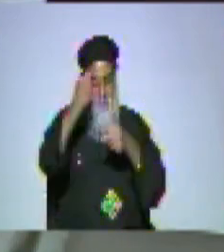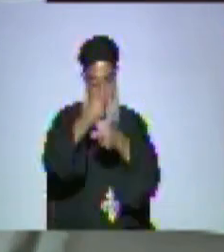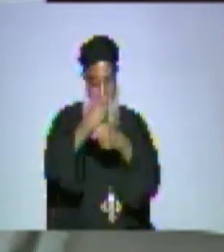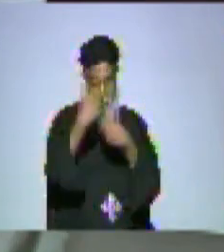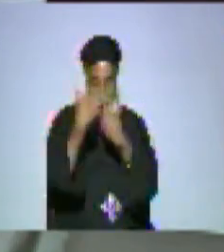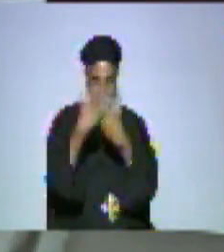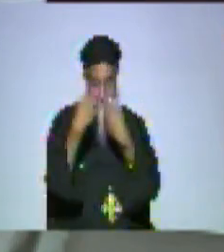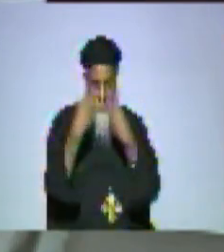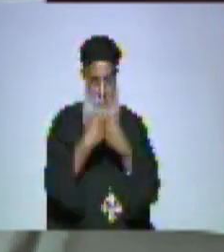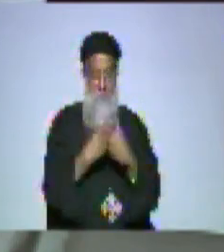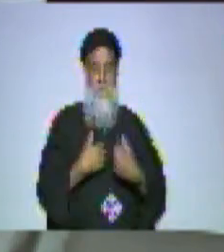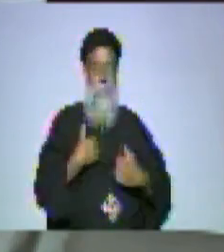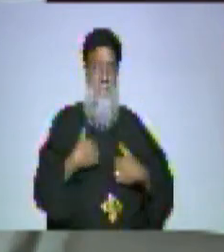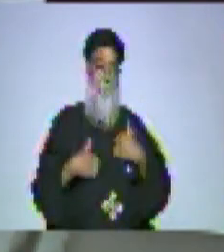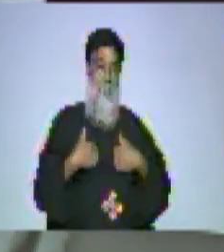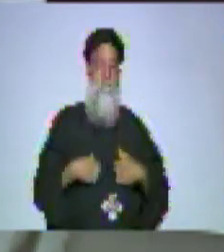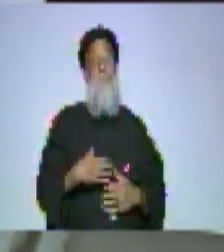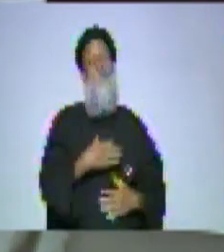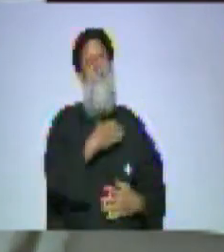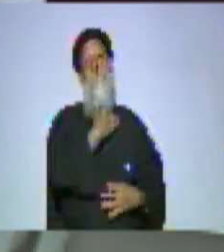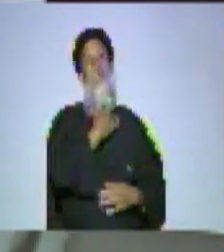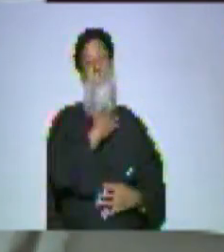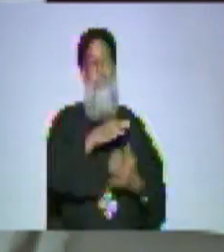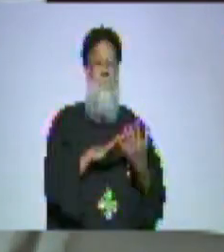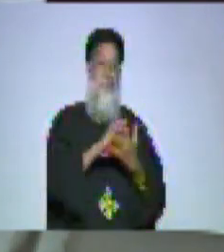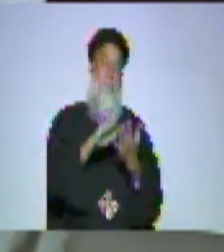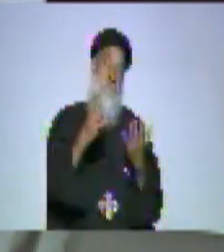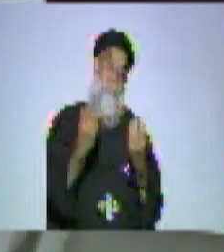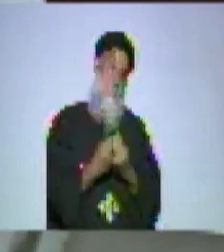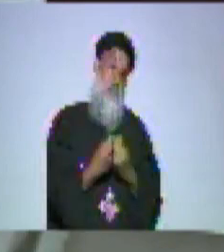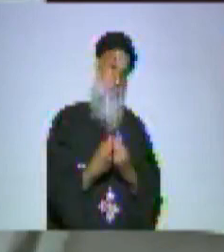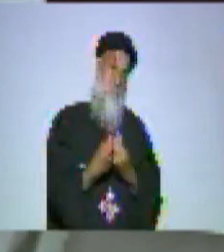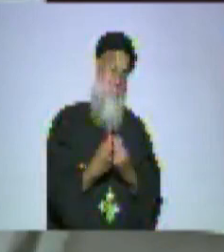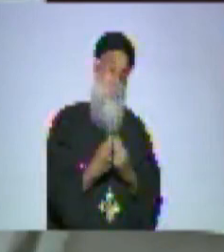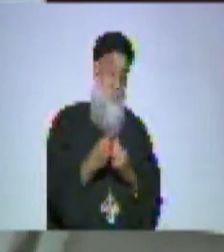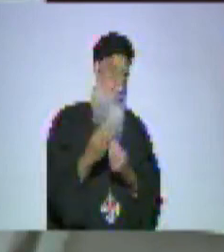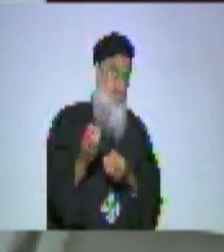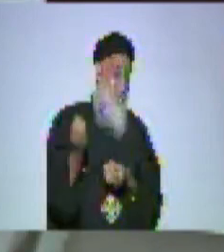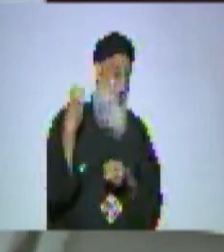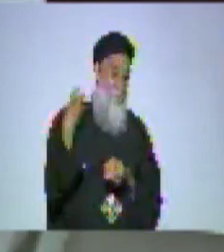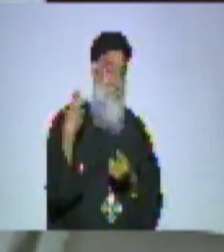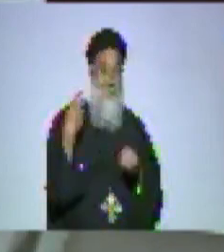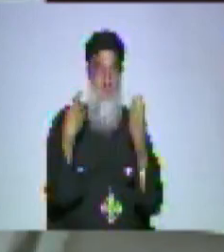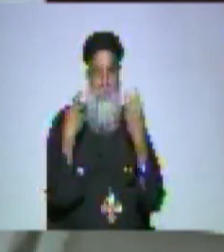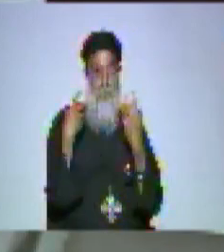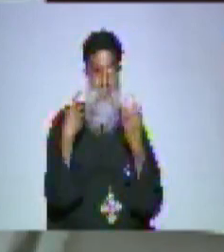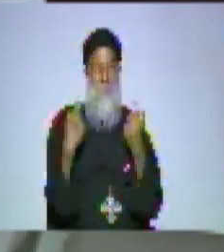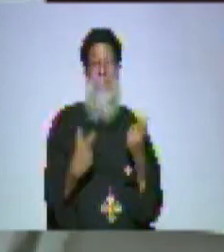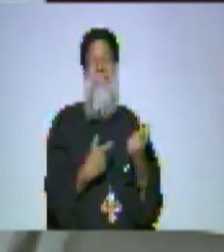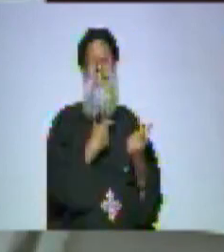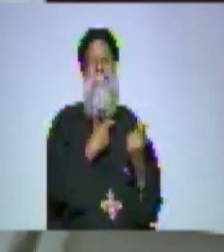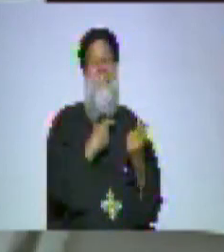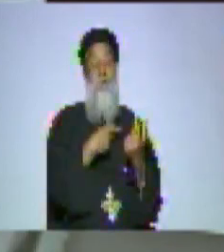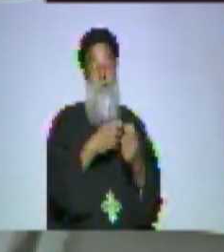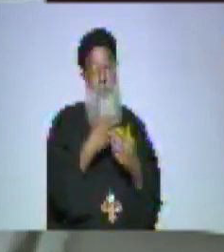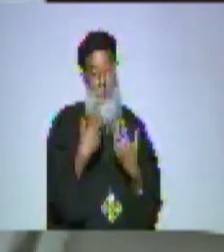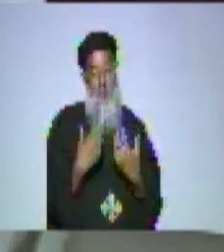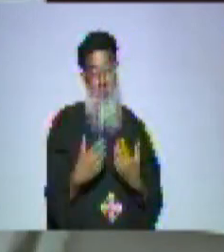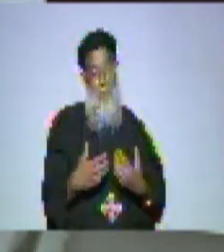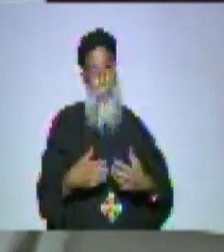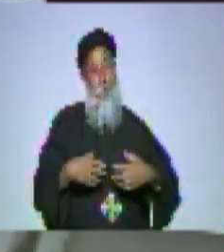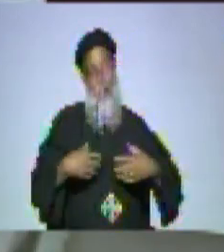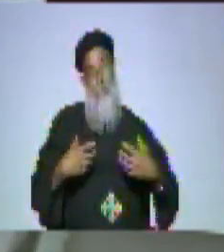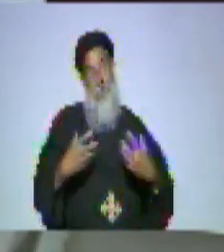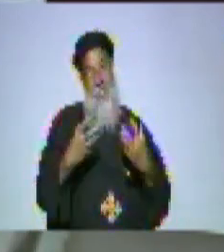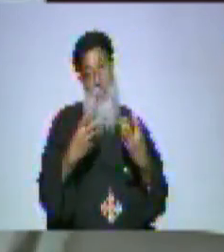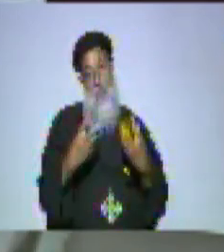معنا في الضيقات بيزيل من علينا الشده بيعطينا رخاء